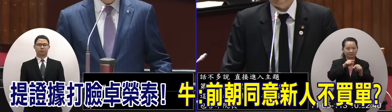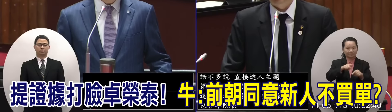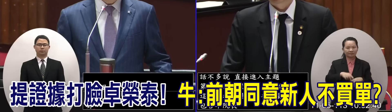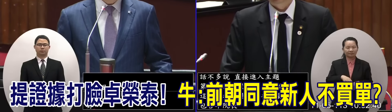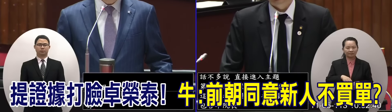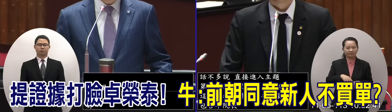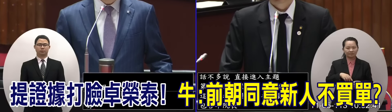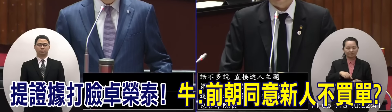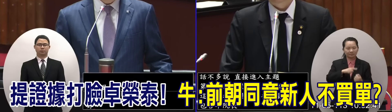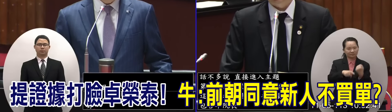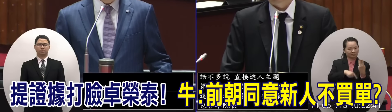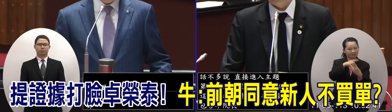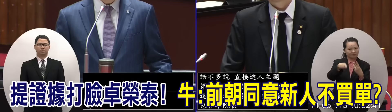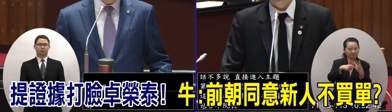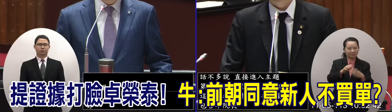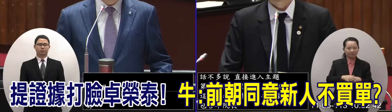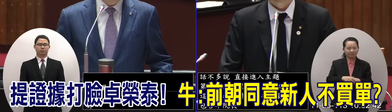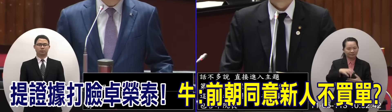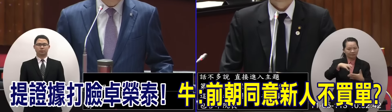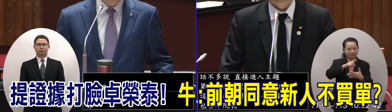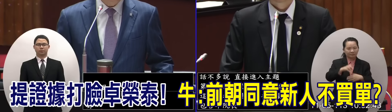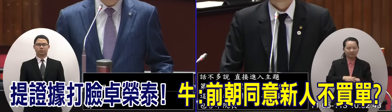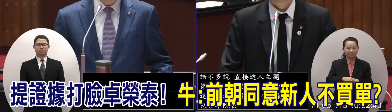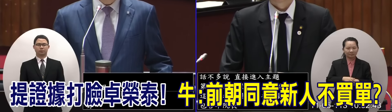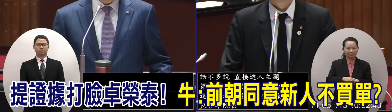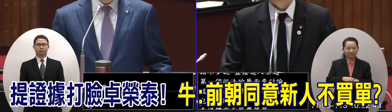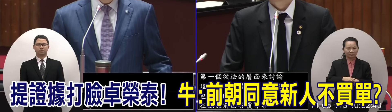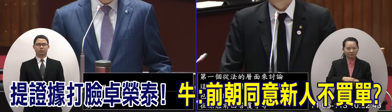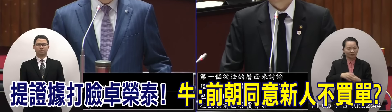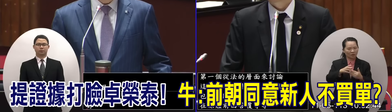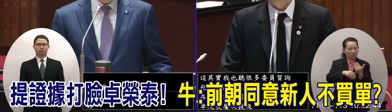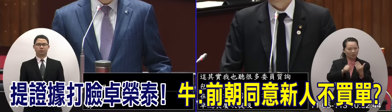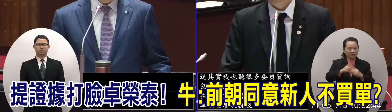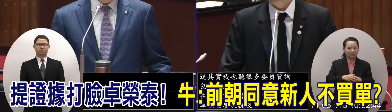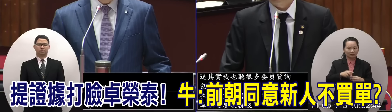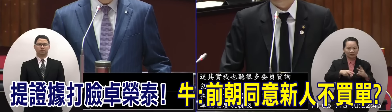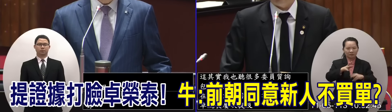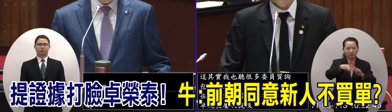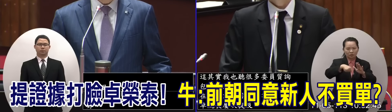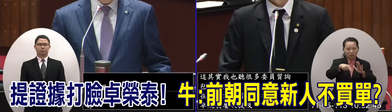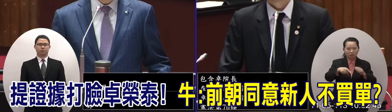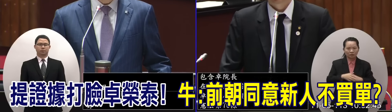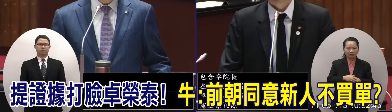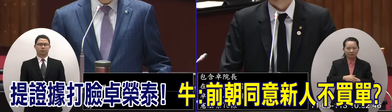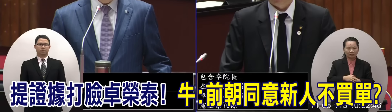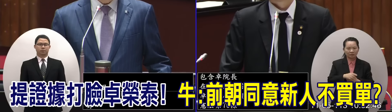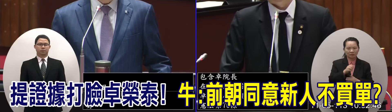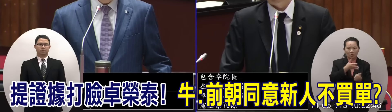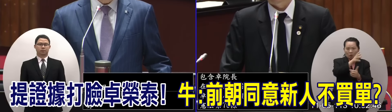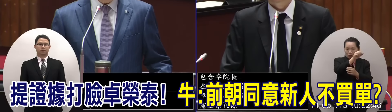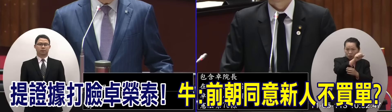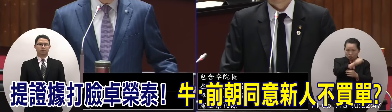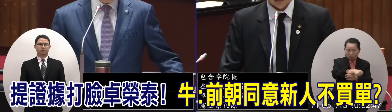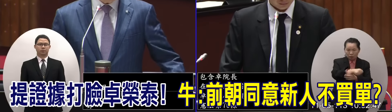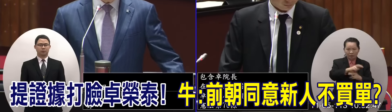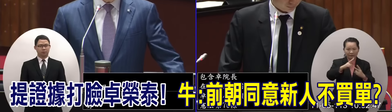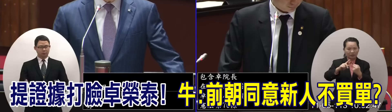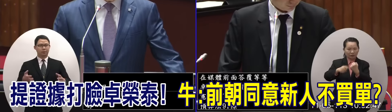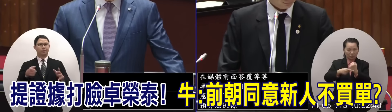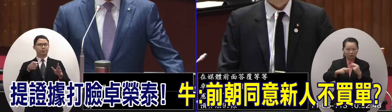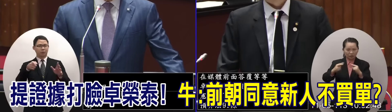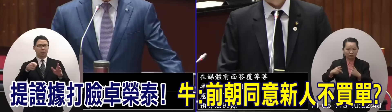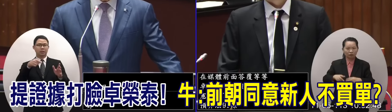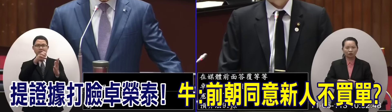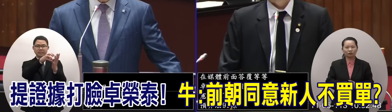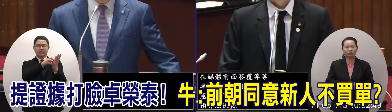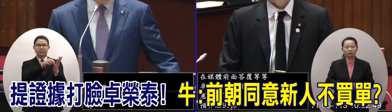几个法律里面、啊、有哪一条是硬性规定这个行政院必须要同意我们才能这样修法？ 当然字眼上